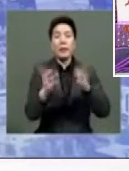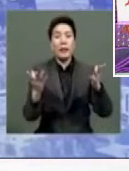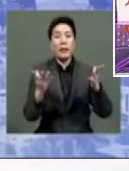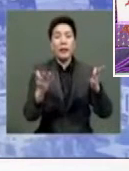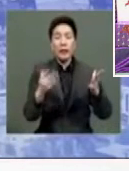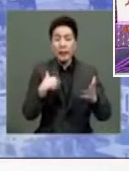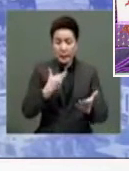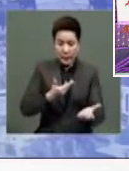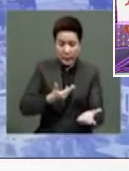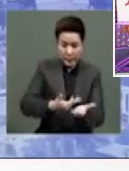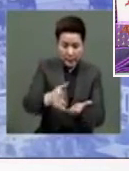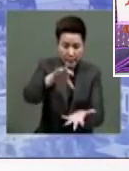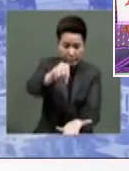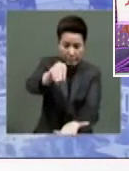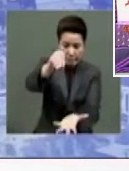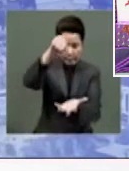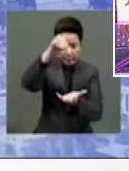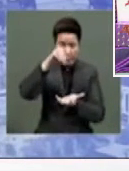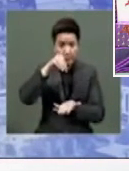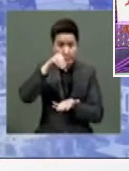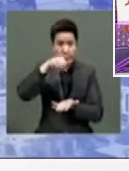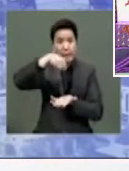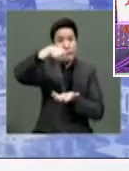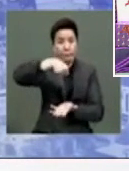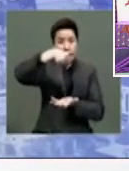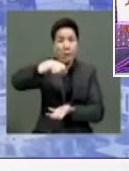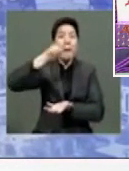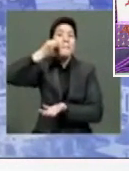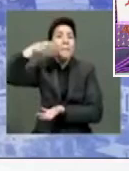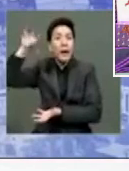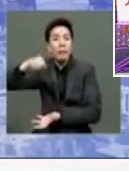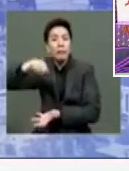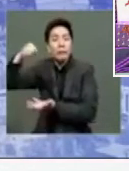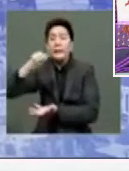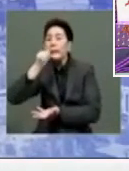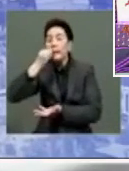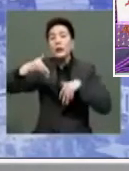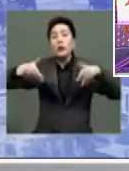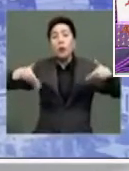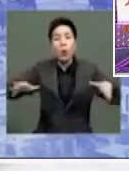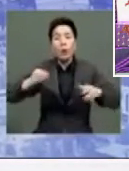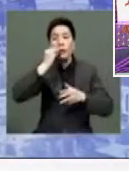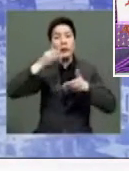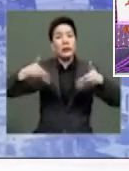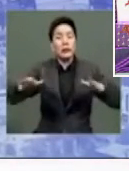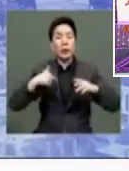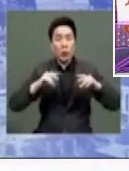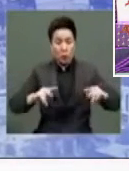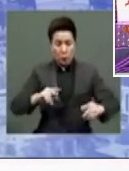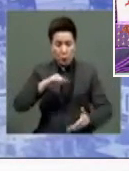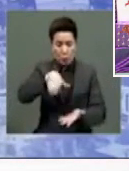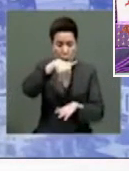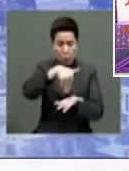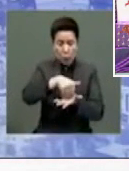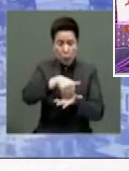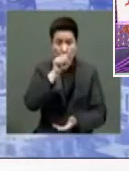จะพิจารณาสั่งปสถานบริการสถานประกอบการเช่นพวกเ่อผับบาคาราโอเกะหรือประมาณแบบเนี้ยนะครับดูว่า